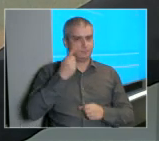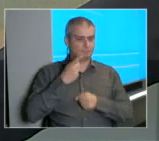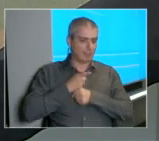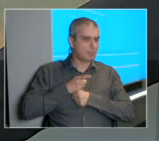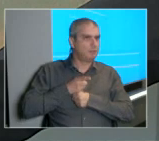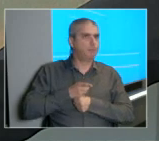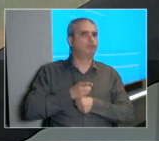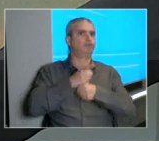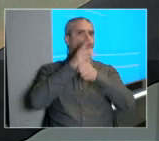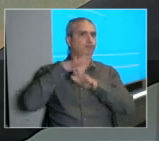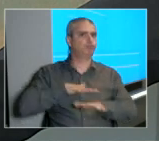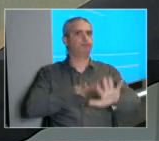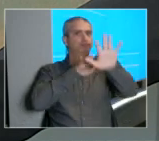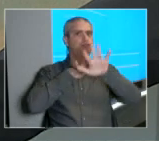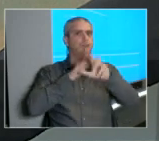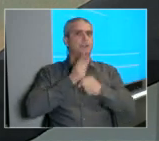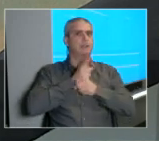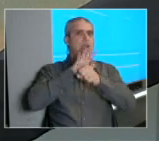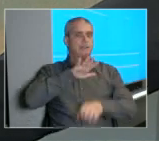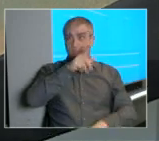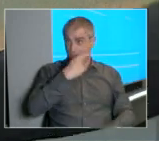המובילים. האם אתה חושב שיש בזה